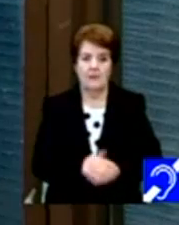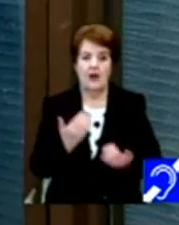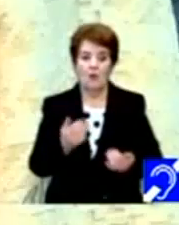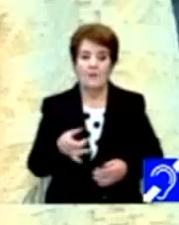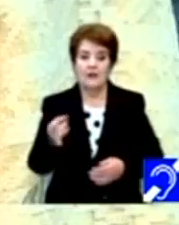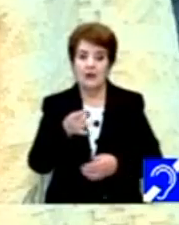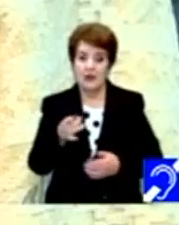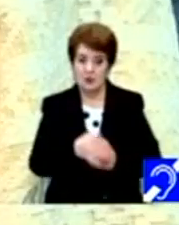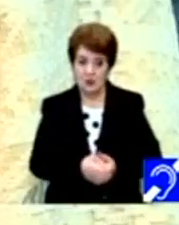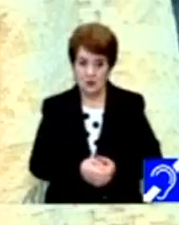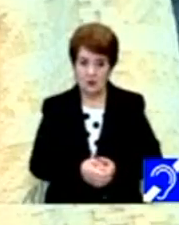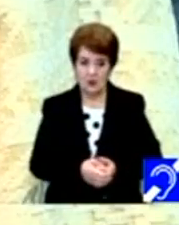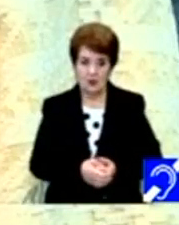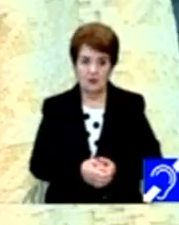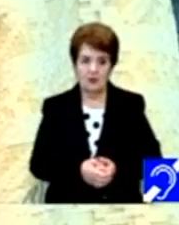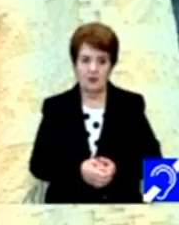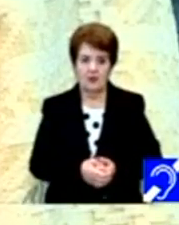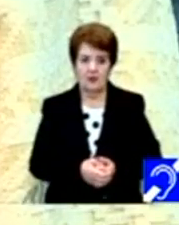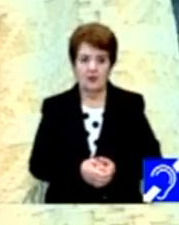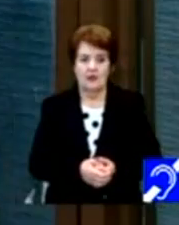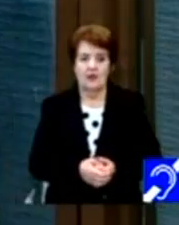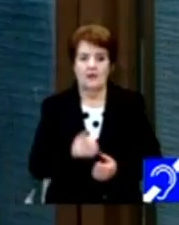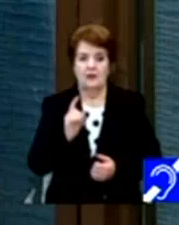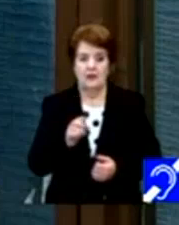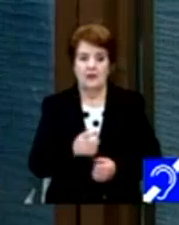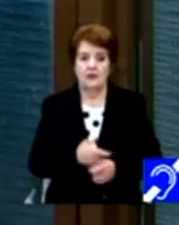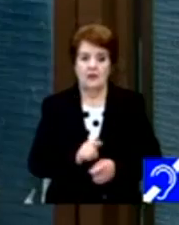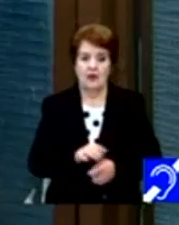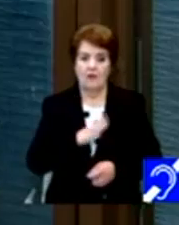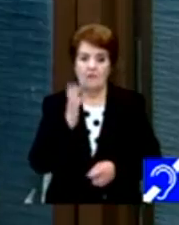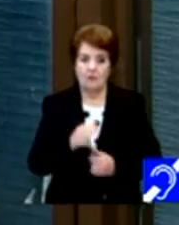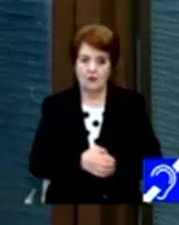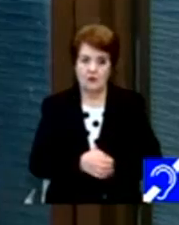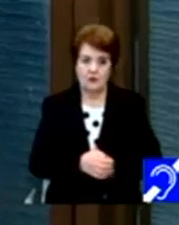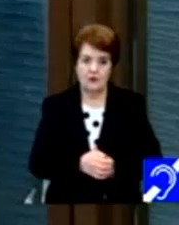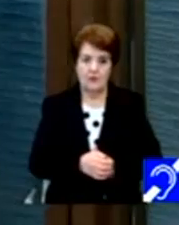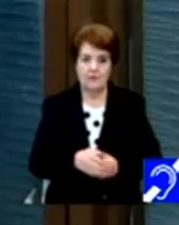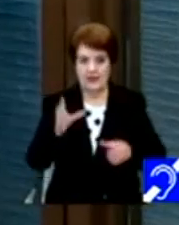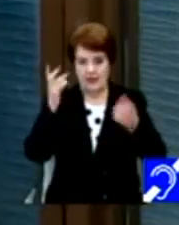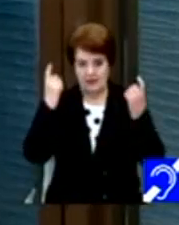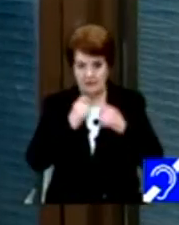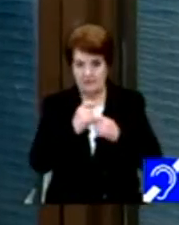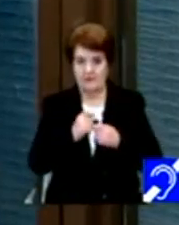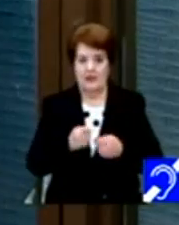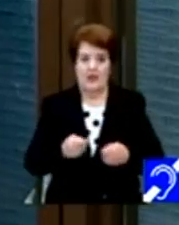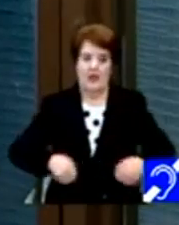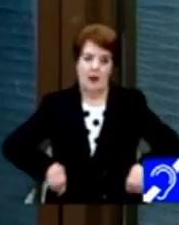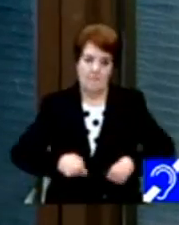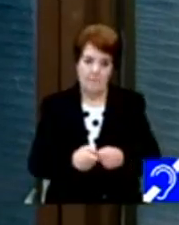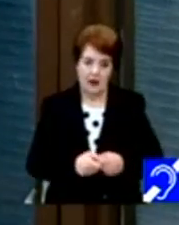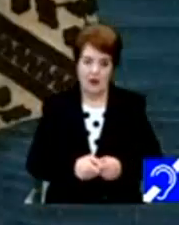regiunea Cernăuți, dacă cândva aduceți-vă aminte, era nordul Basarabiei, năframă sus, brâu și